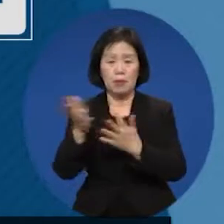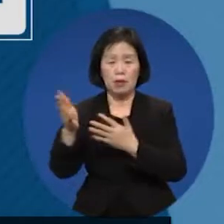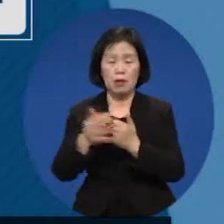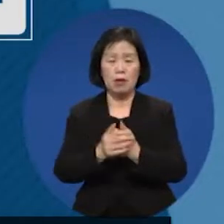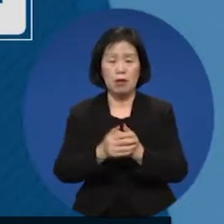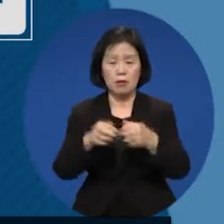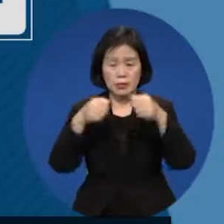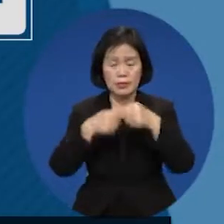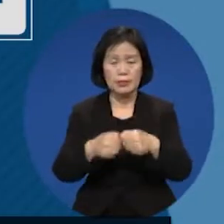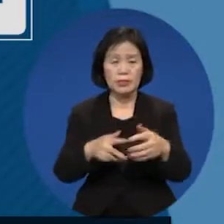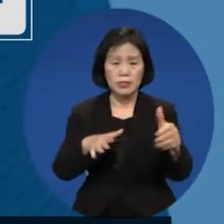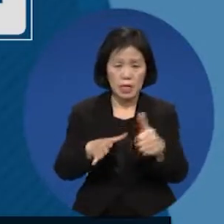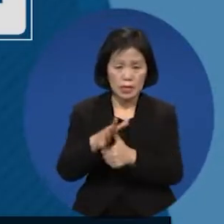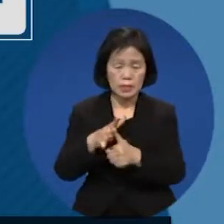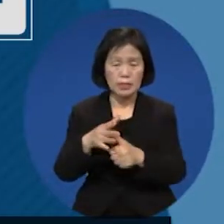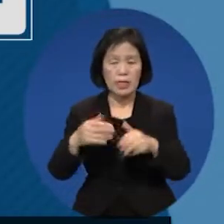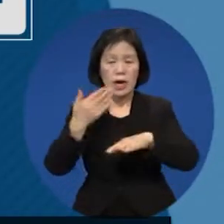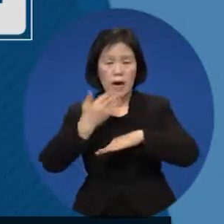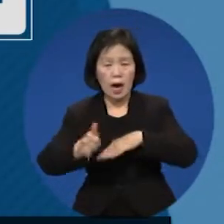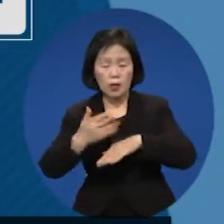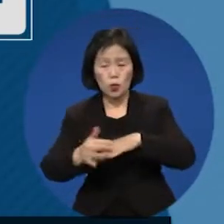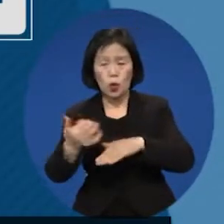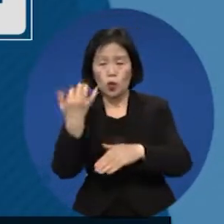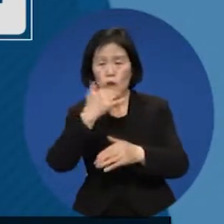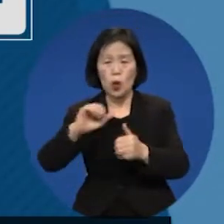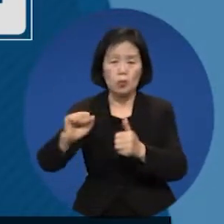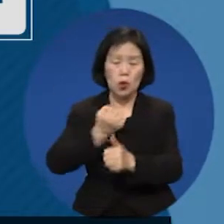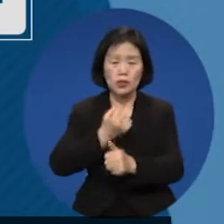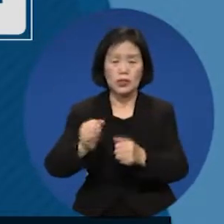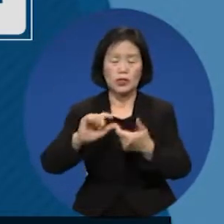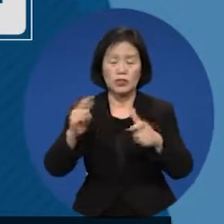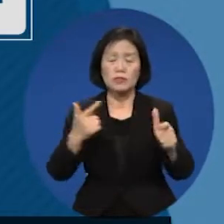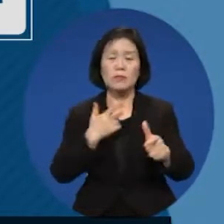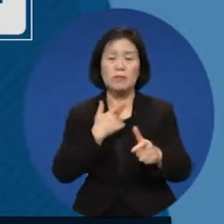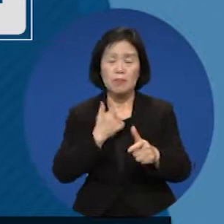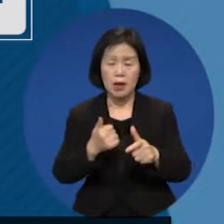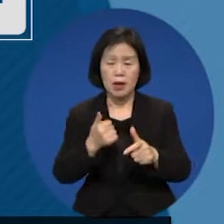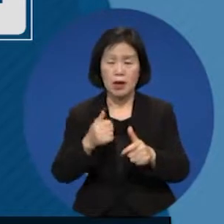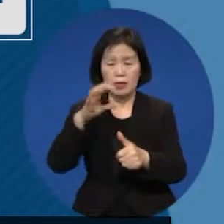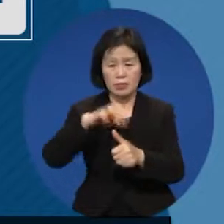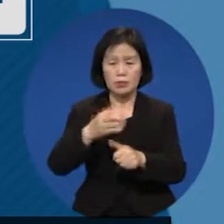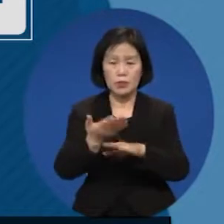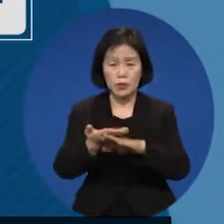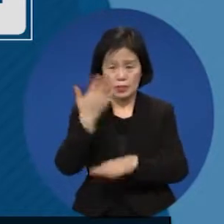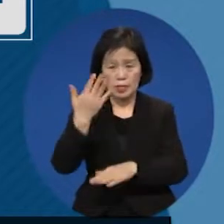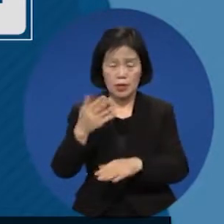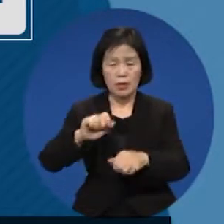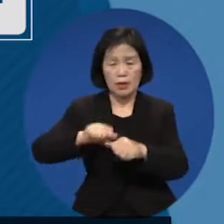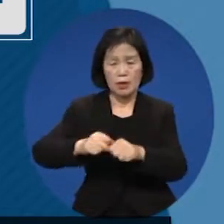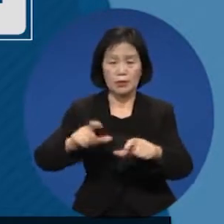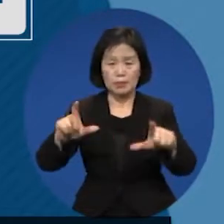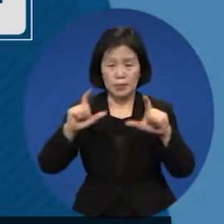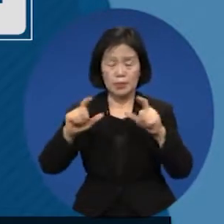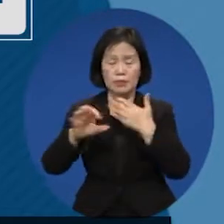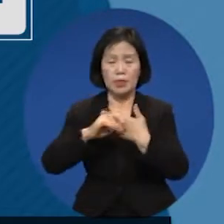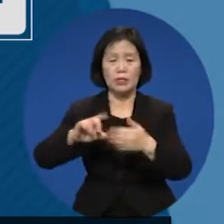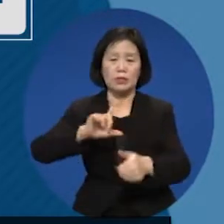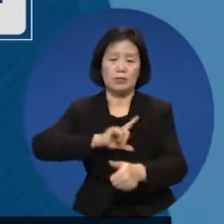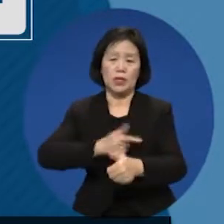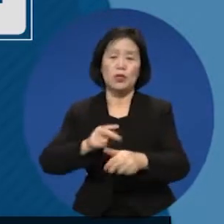살인이나 강도 등 강력 범죄나 성폭력 범죄 등을 저질러 금고 이상의 형을 받으면 면허를